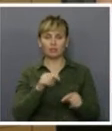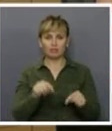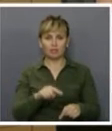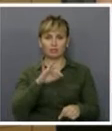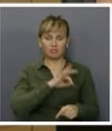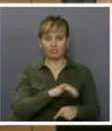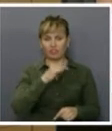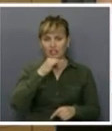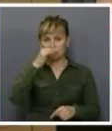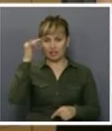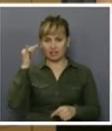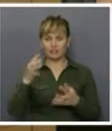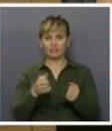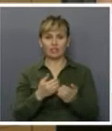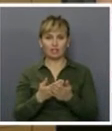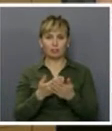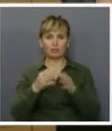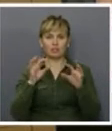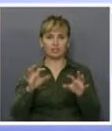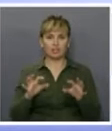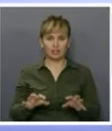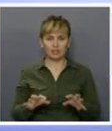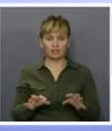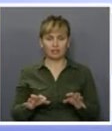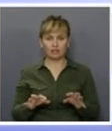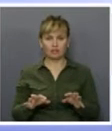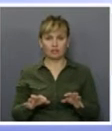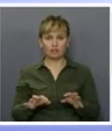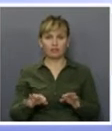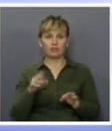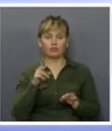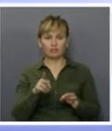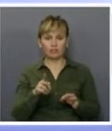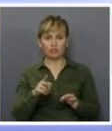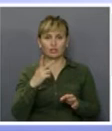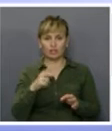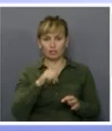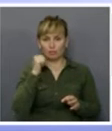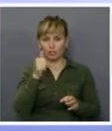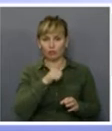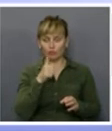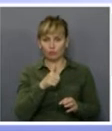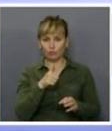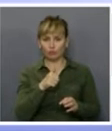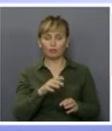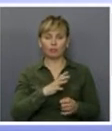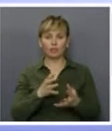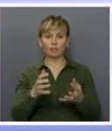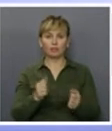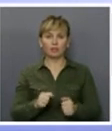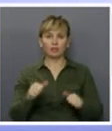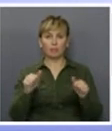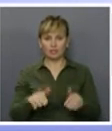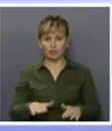Казахстане. Взять, например, закон о ветеринарии. В 2003 году было принято